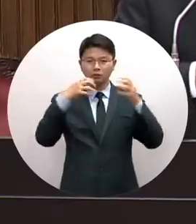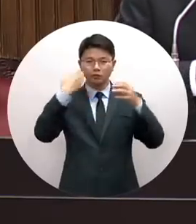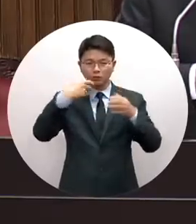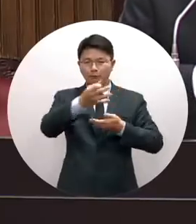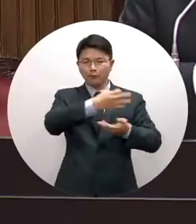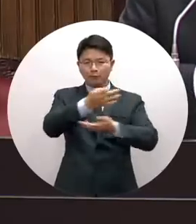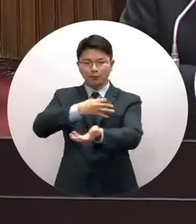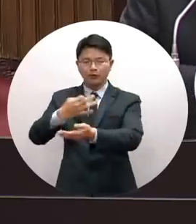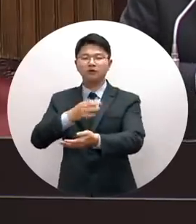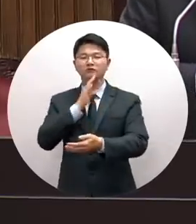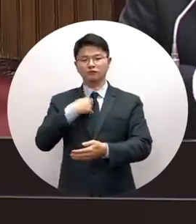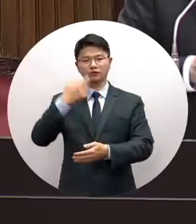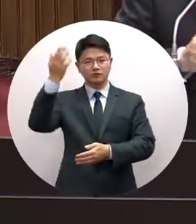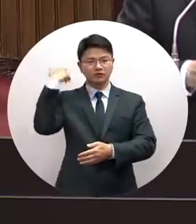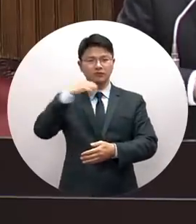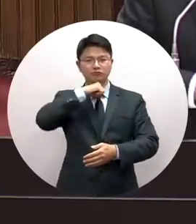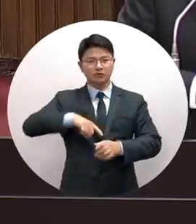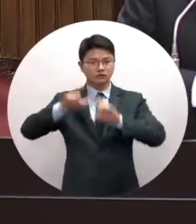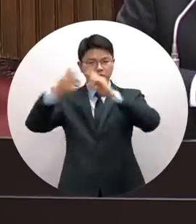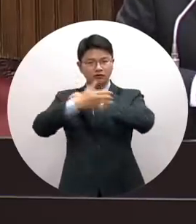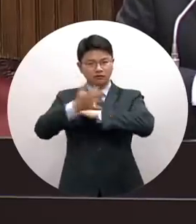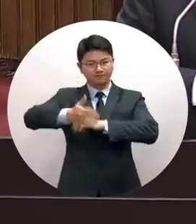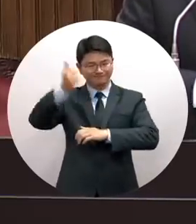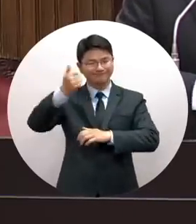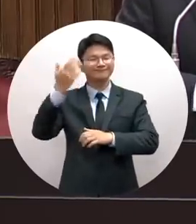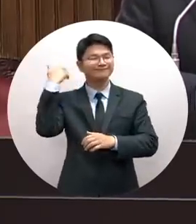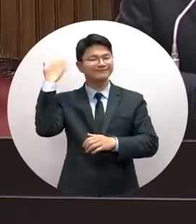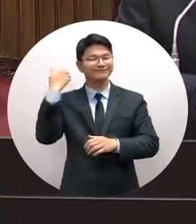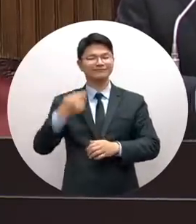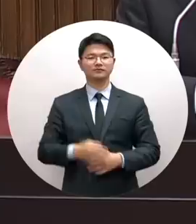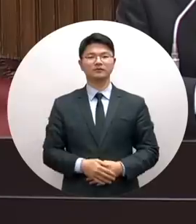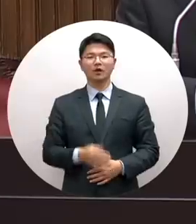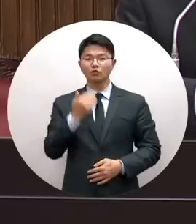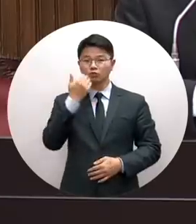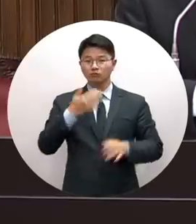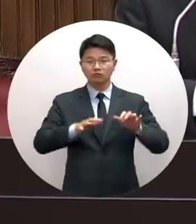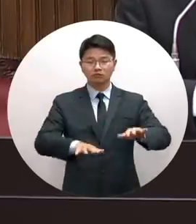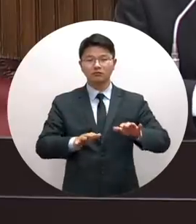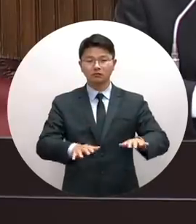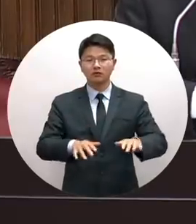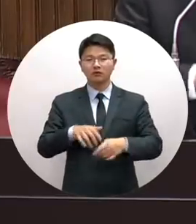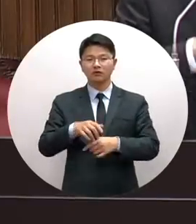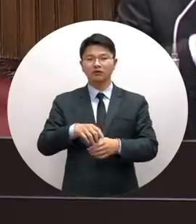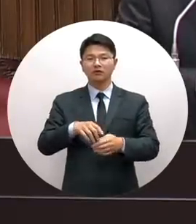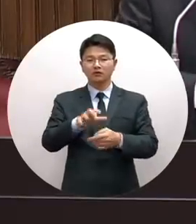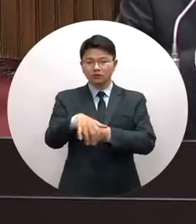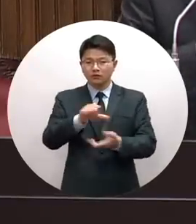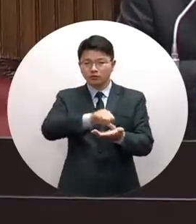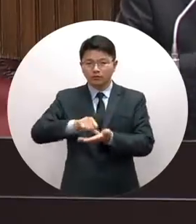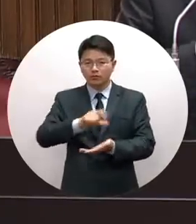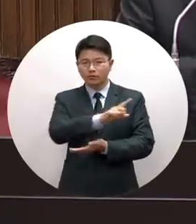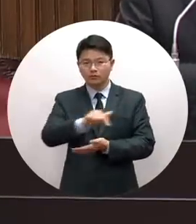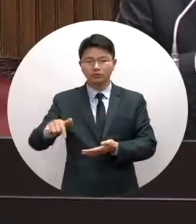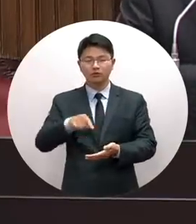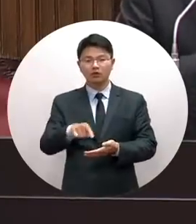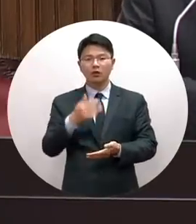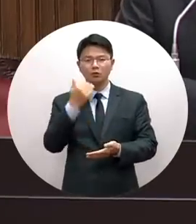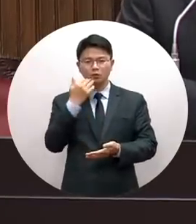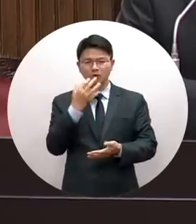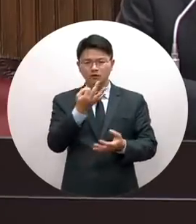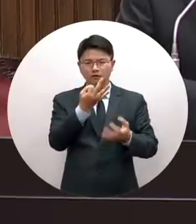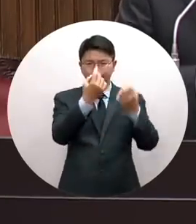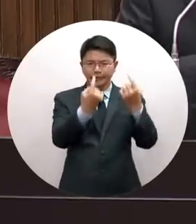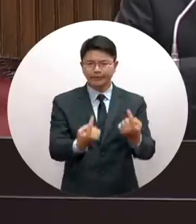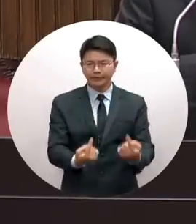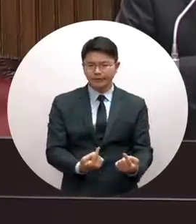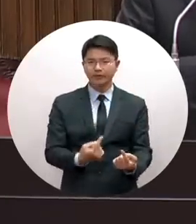屏东县长的时代了。 是， 所以现在如果相关农产品有价格波动